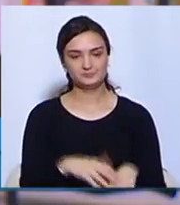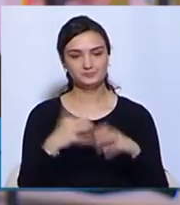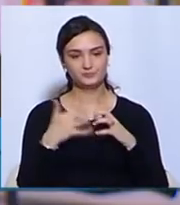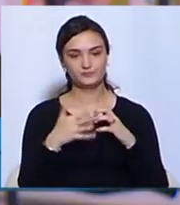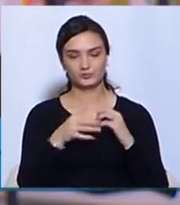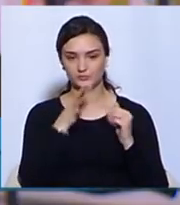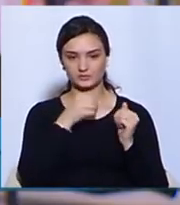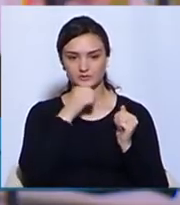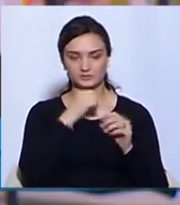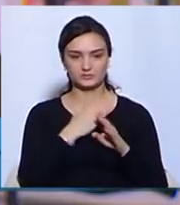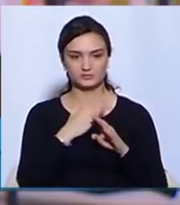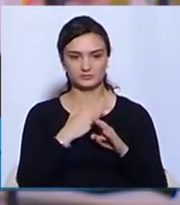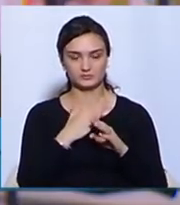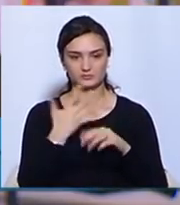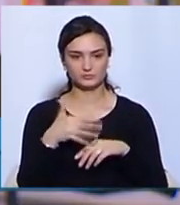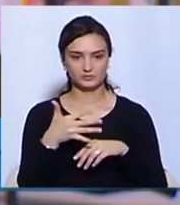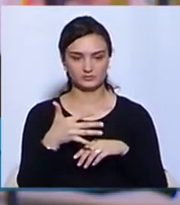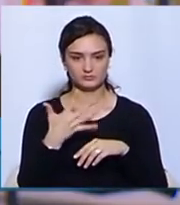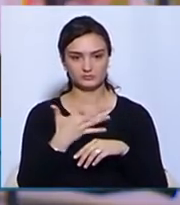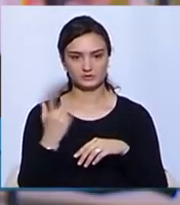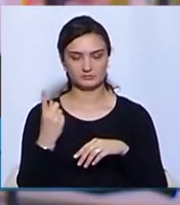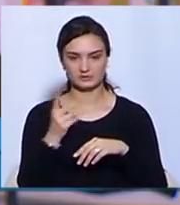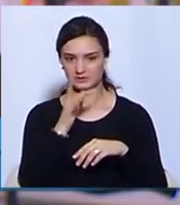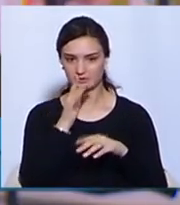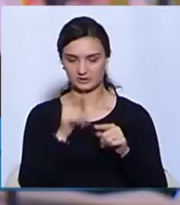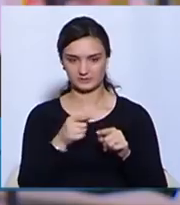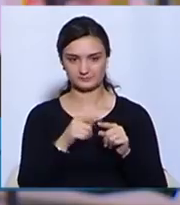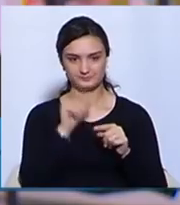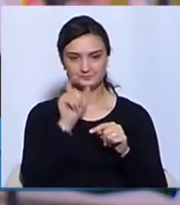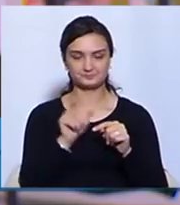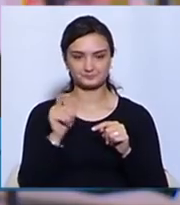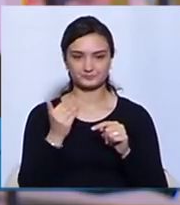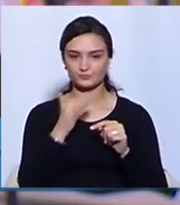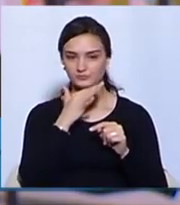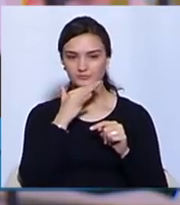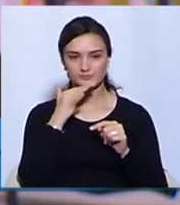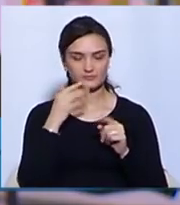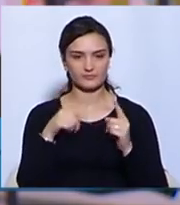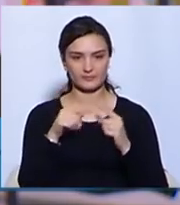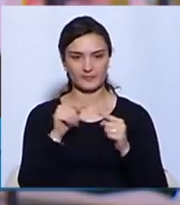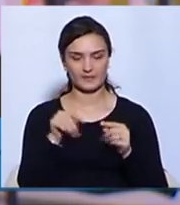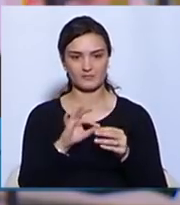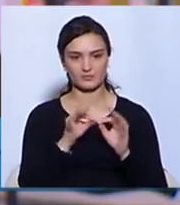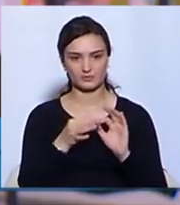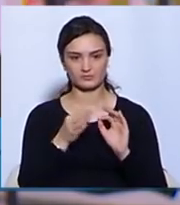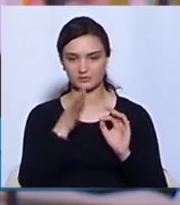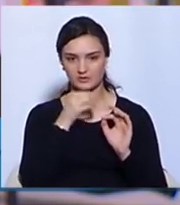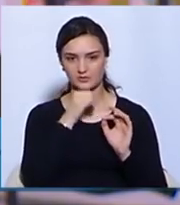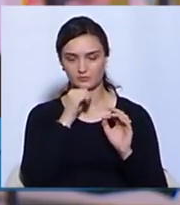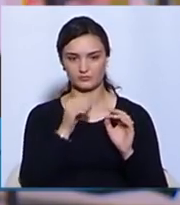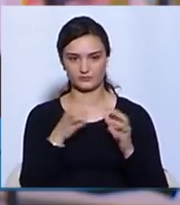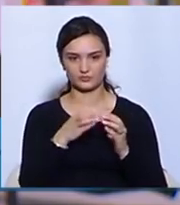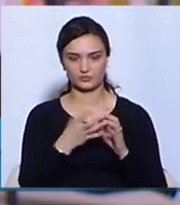საშუალო ასაკი არის 50-51 წელი. ანუ ადამიანების უმრავლესობას ამ კონკრეტულ ასაკობრივ